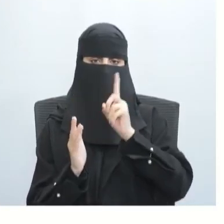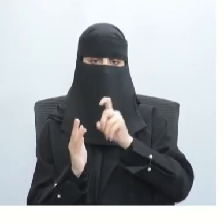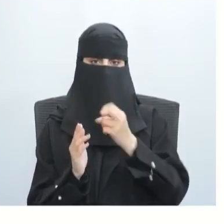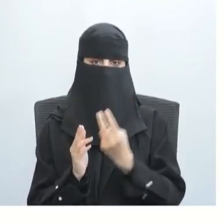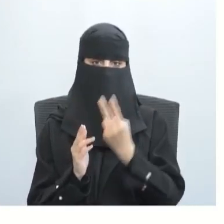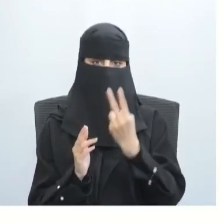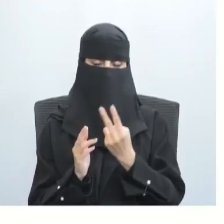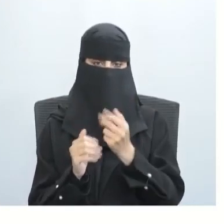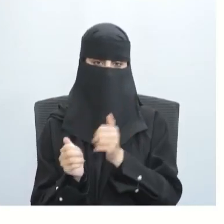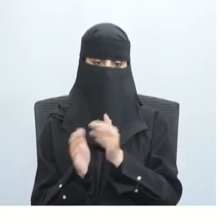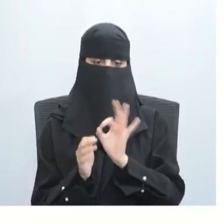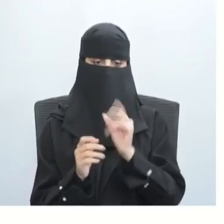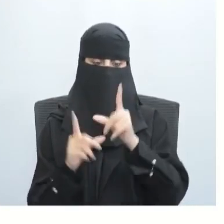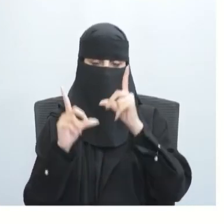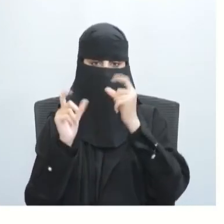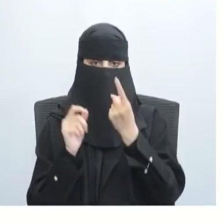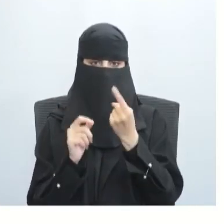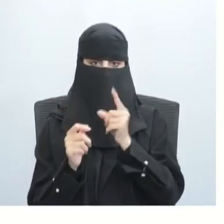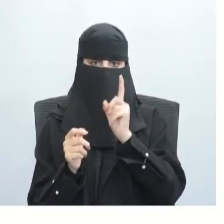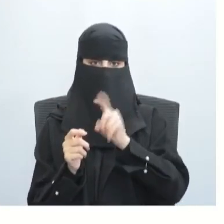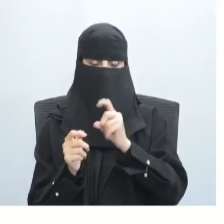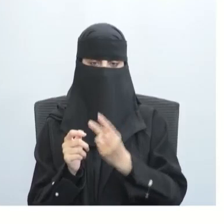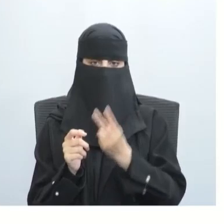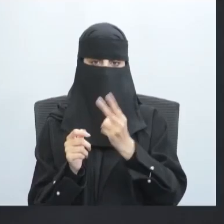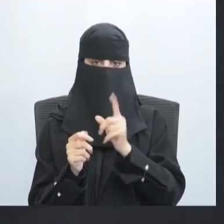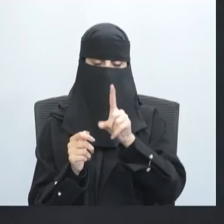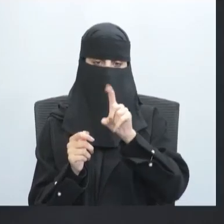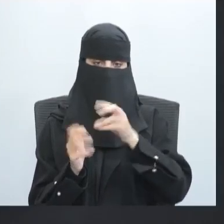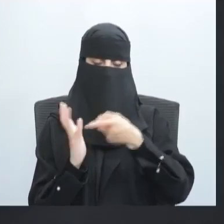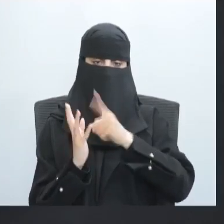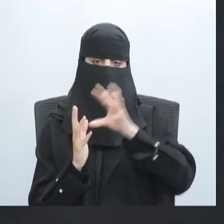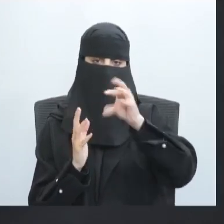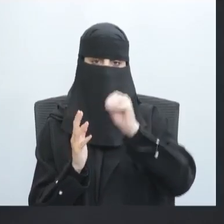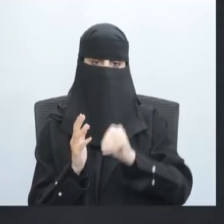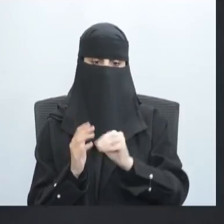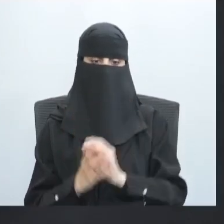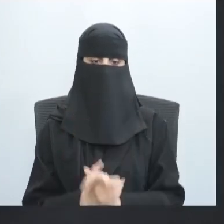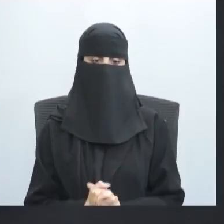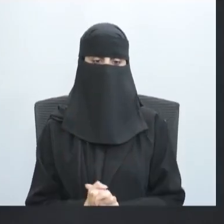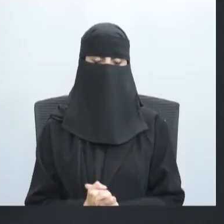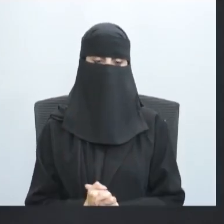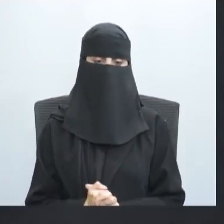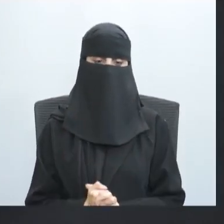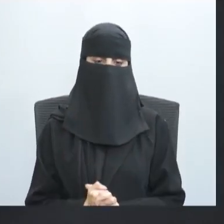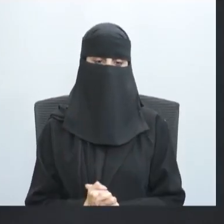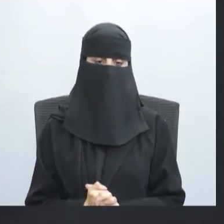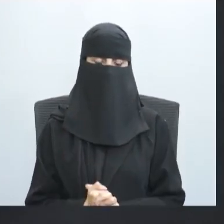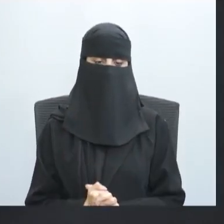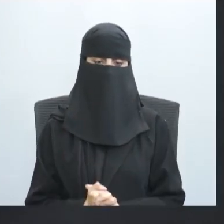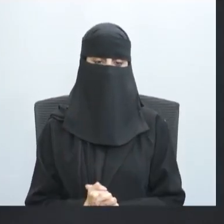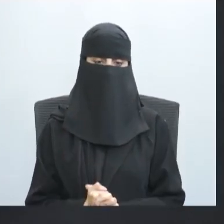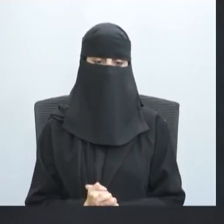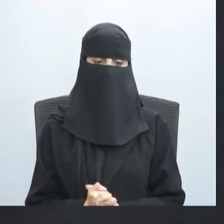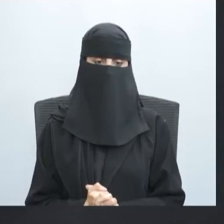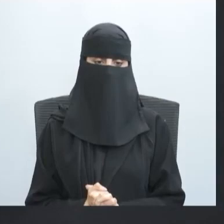تحريره على سبيل المثال عينه واحد ومن الامتداد يتضح انه ملف فيديو